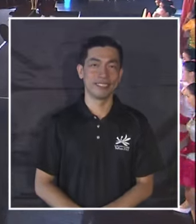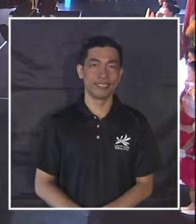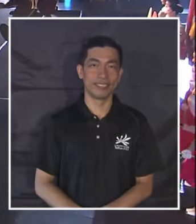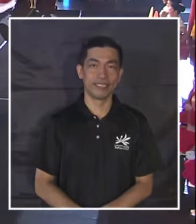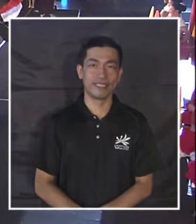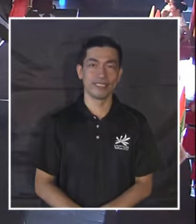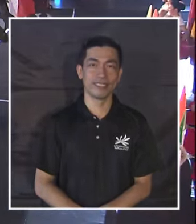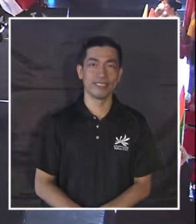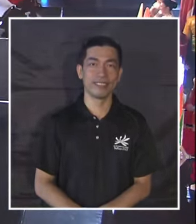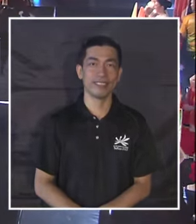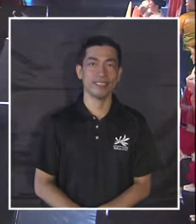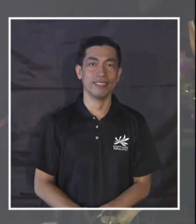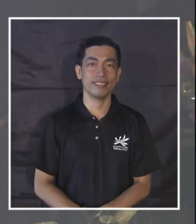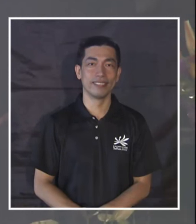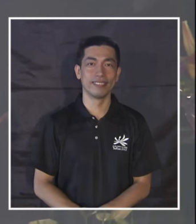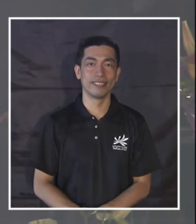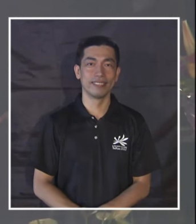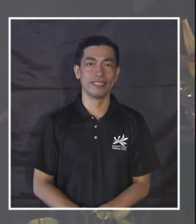luck。